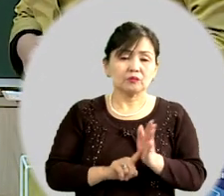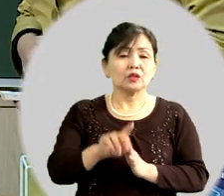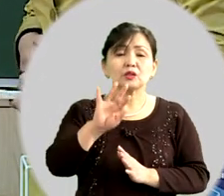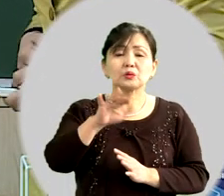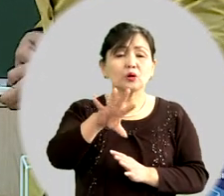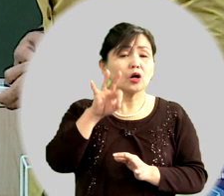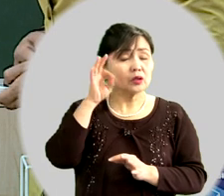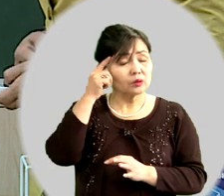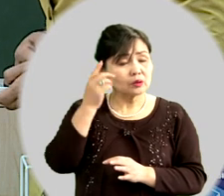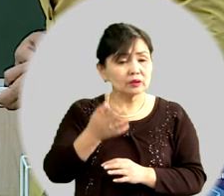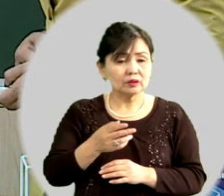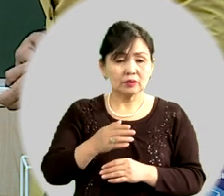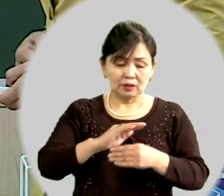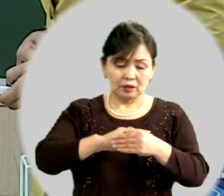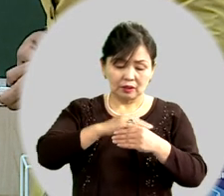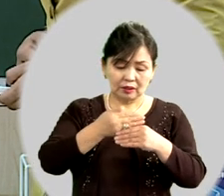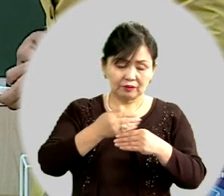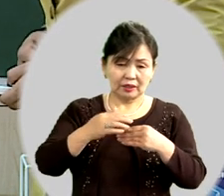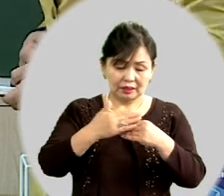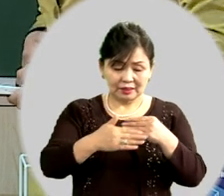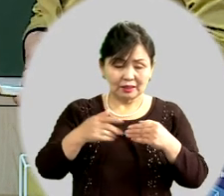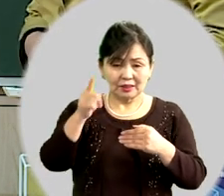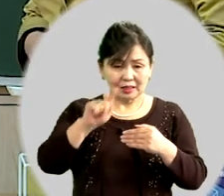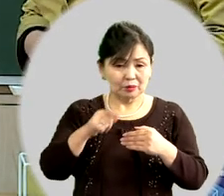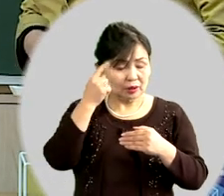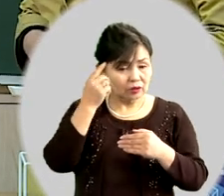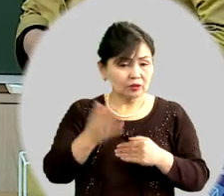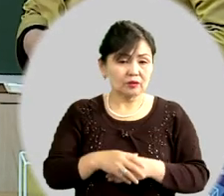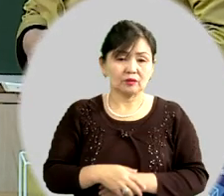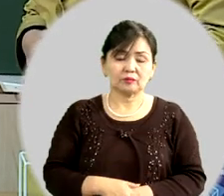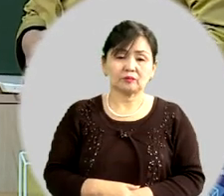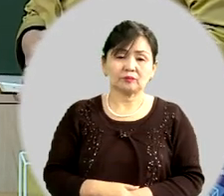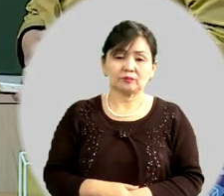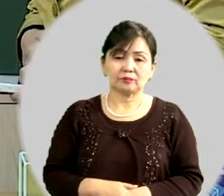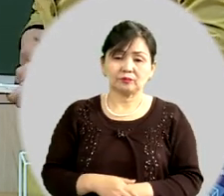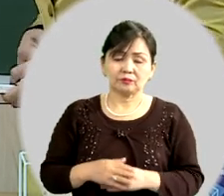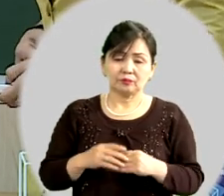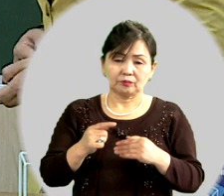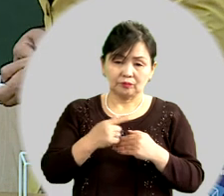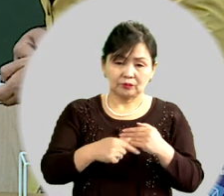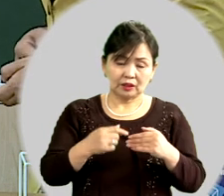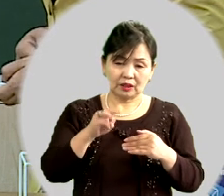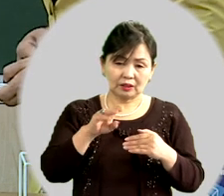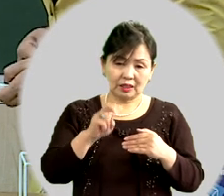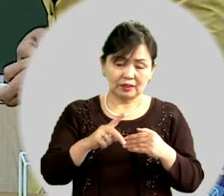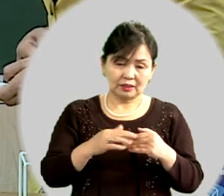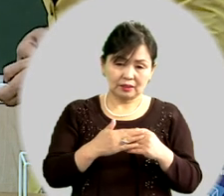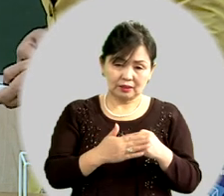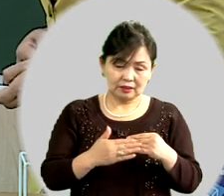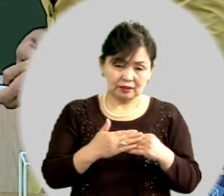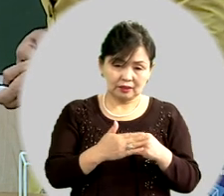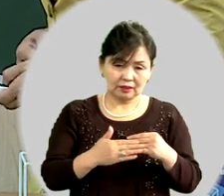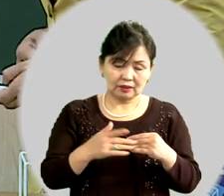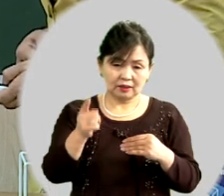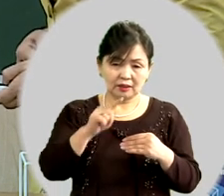ёстой вэ? Квадратын талбайг олно. Кубын 1 талс нь квадрат хэлбэртэй учраас 1 талсын талбай буюу